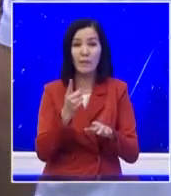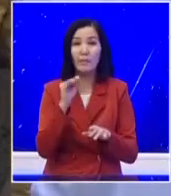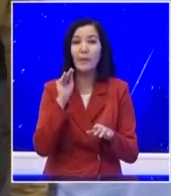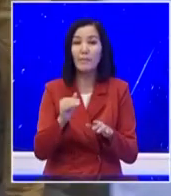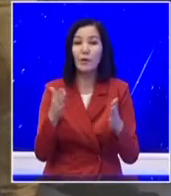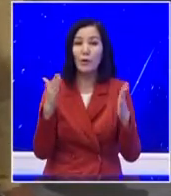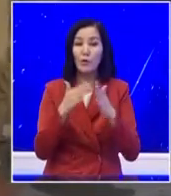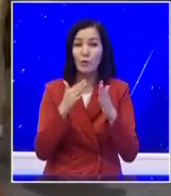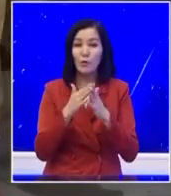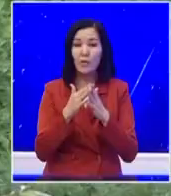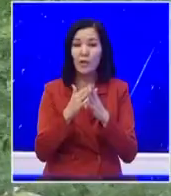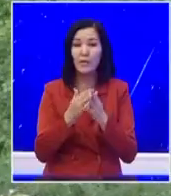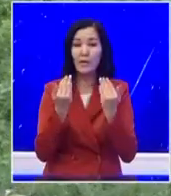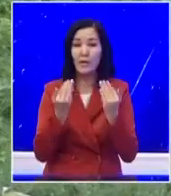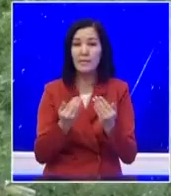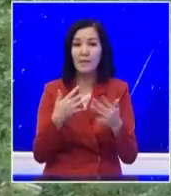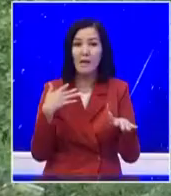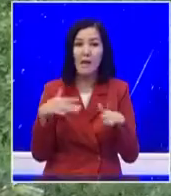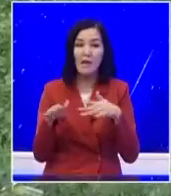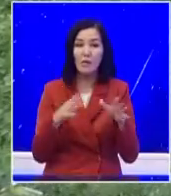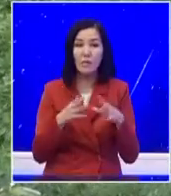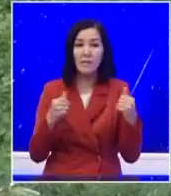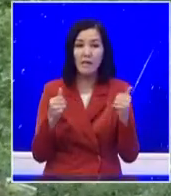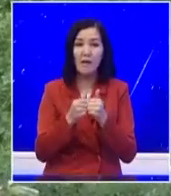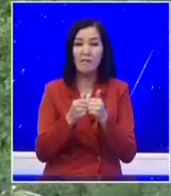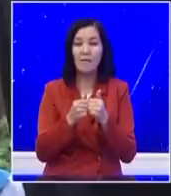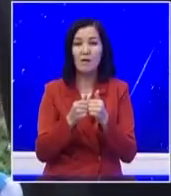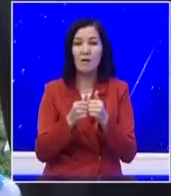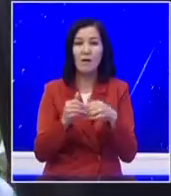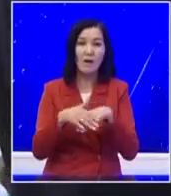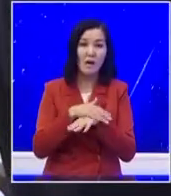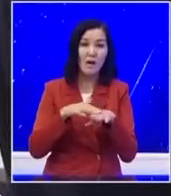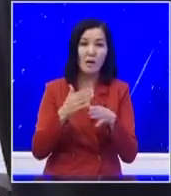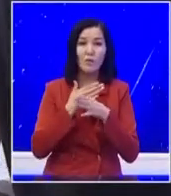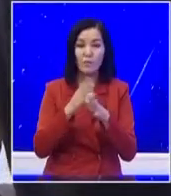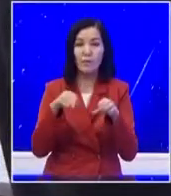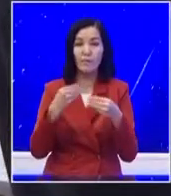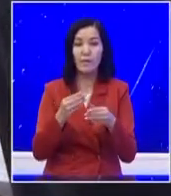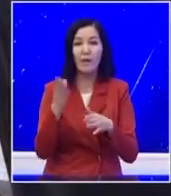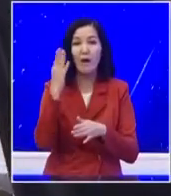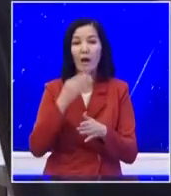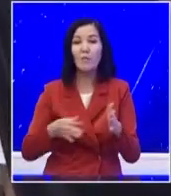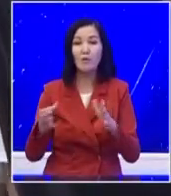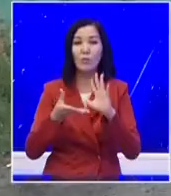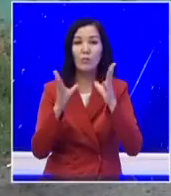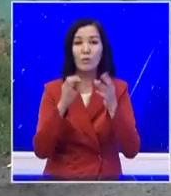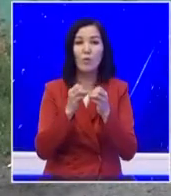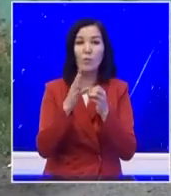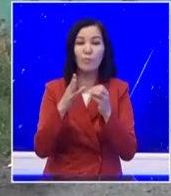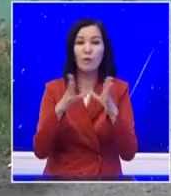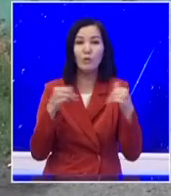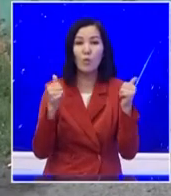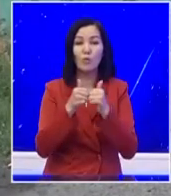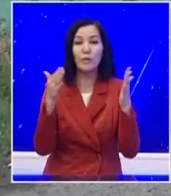бір үй бастамасымен әлі де әлжуаз әлеумет мәселесін шешуге үлес қоса бермек. Осымен олар Алматы облысы бойынша 15